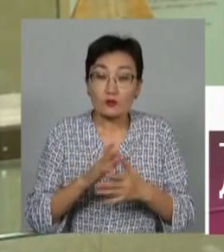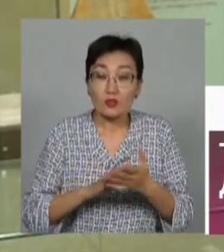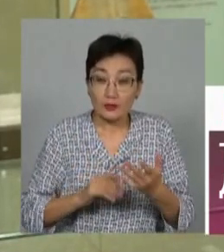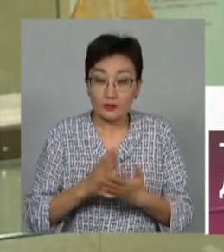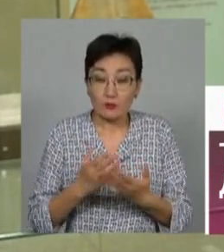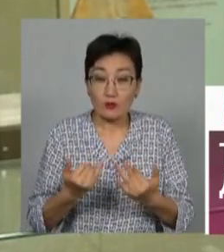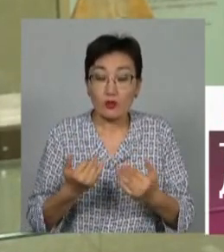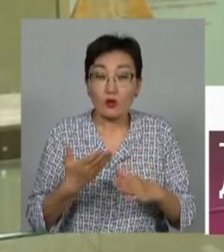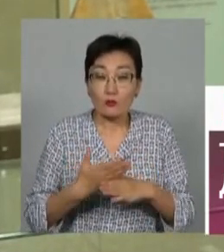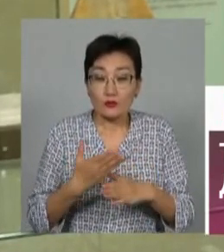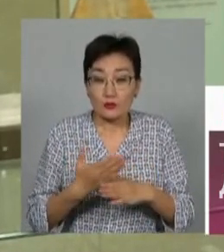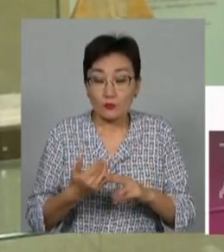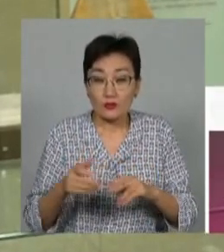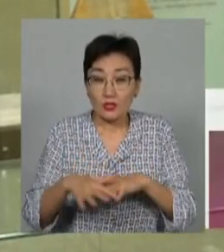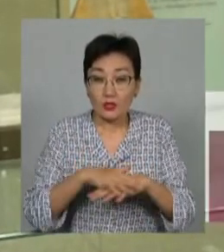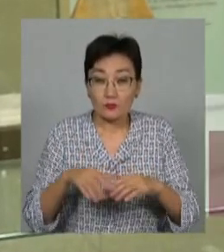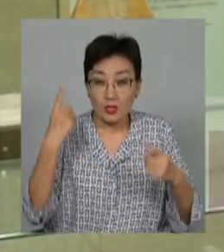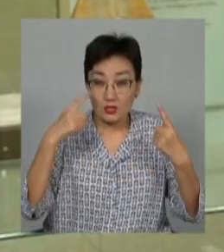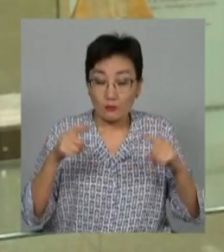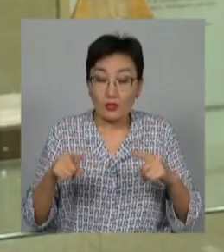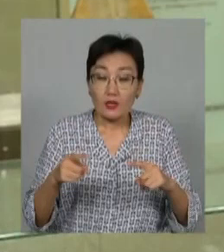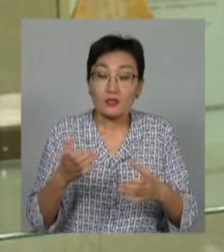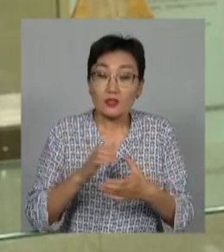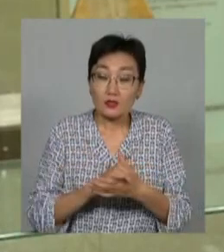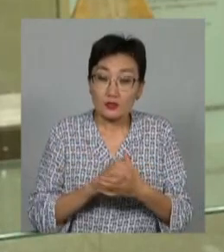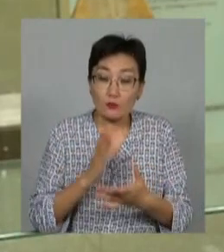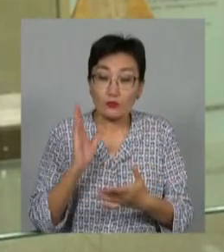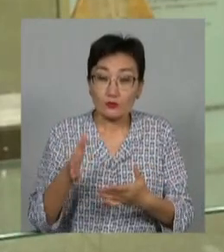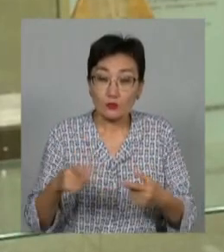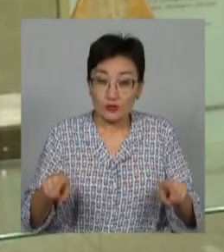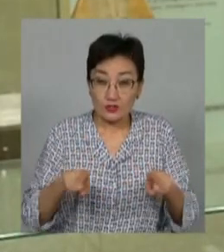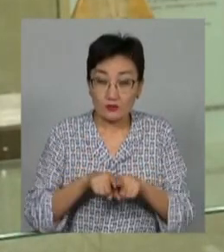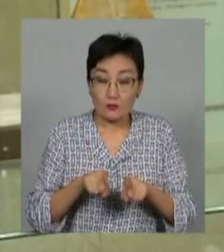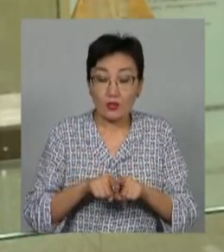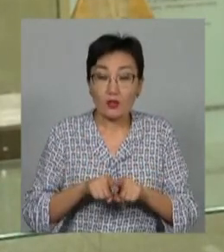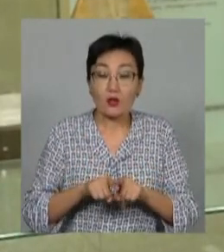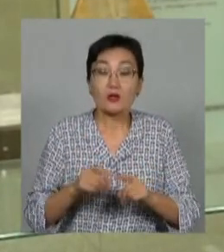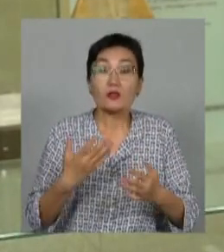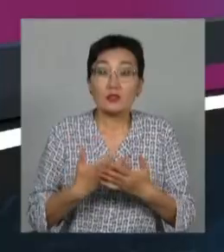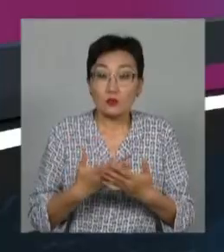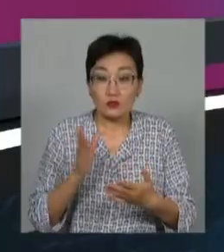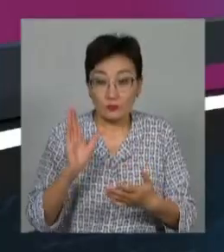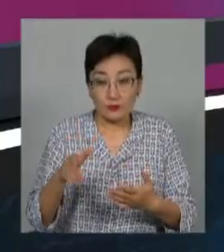арқасында кішкене хас шығармашылық халыққа кең таныс болып жатыр. Енді болашақта осылай артай насихаттала береді деп ойлаймын.